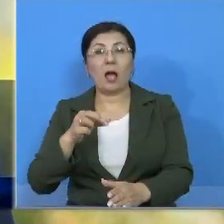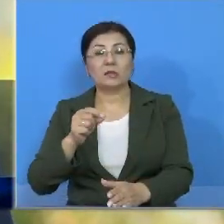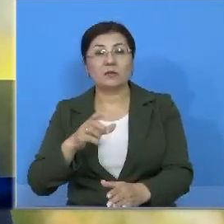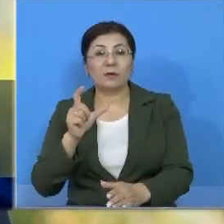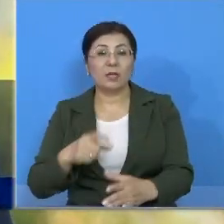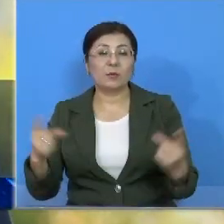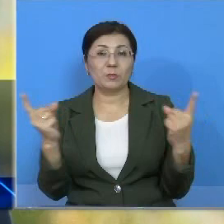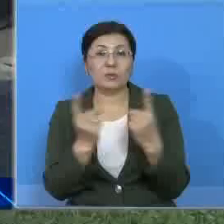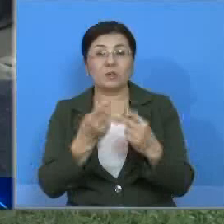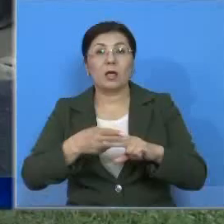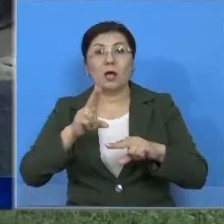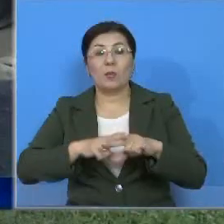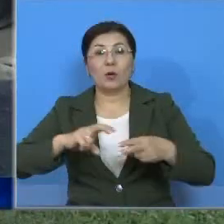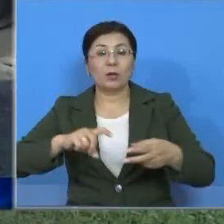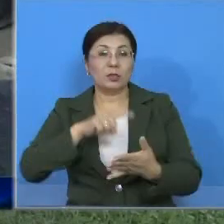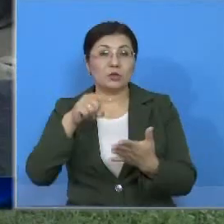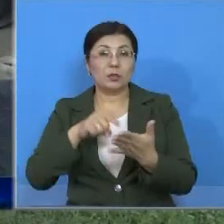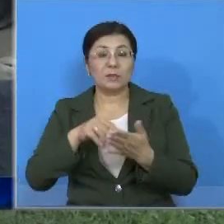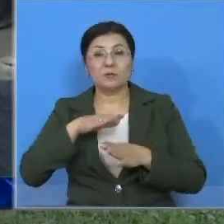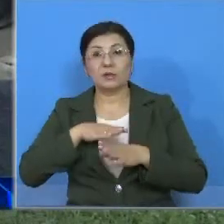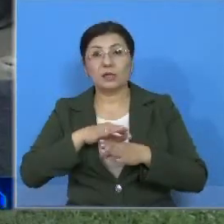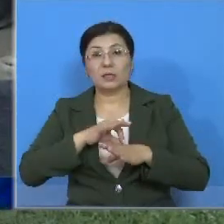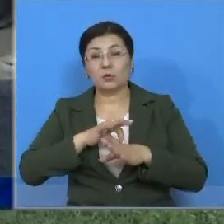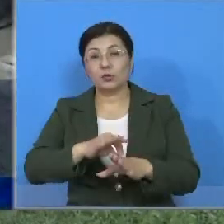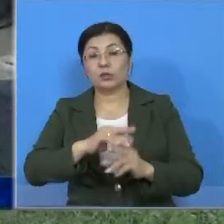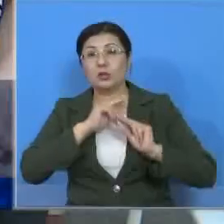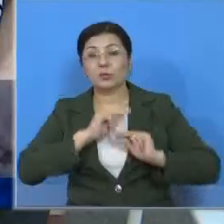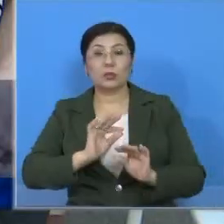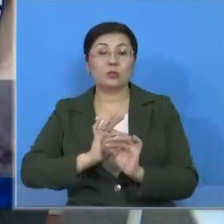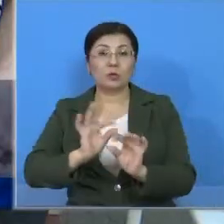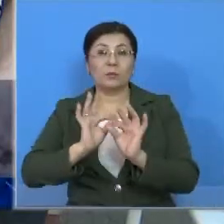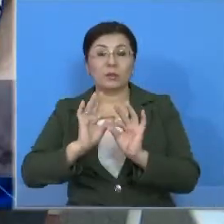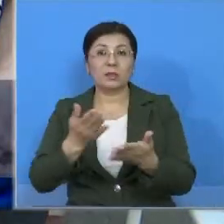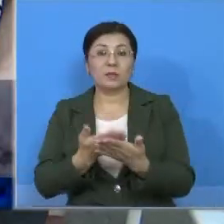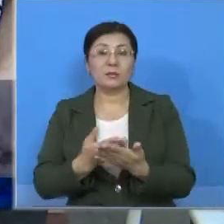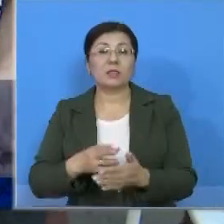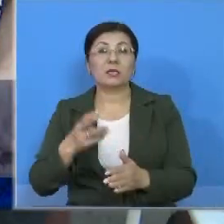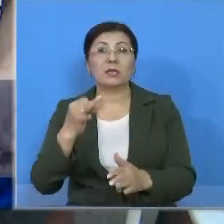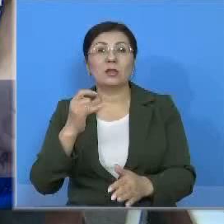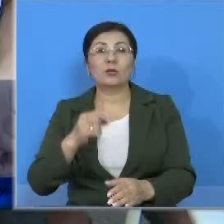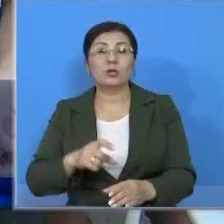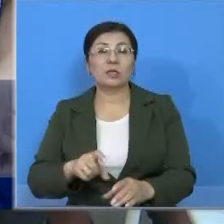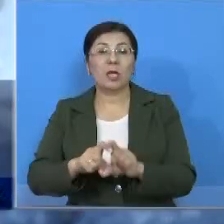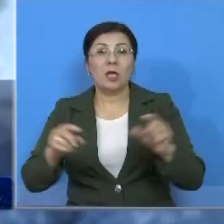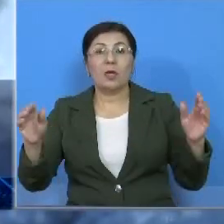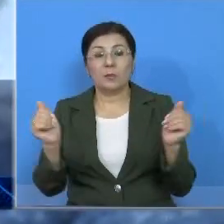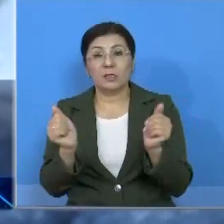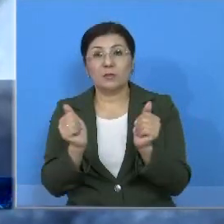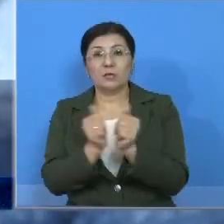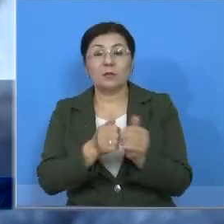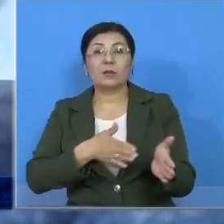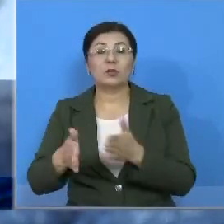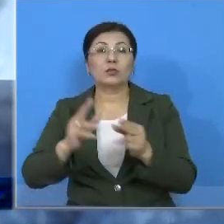жүздесу барысында бұған дейінгі сауалдар бойынша атқарылған жұмыстар туралы баяндады. Атап айтсақ, маусым айында мектеп жанындағы жаяу жүргіншілер